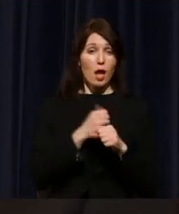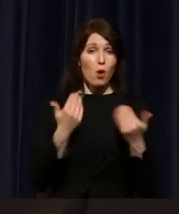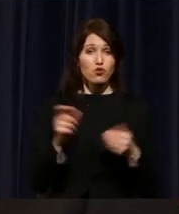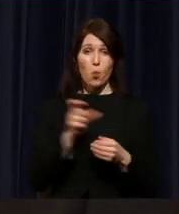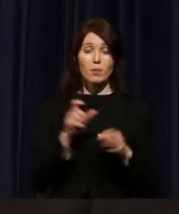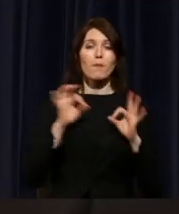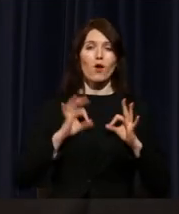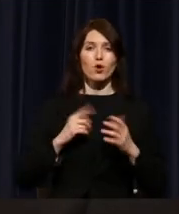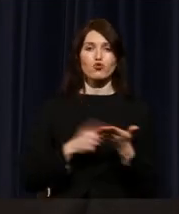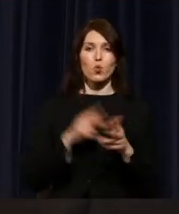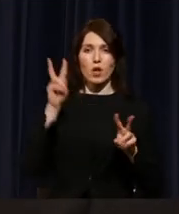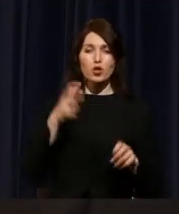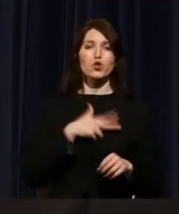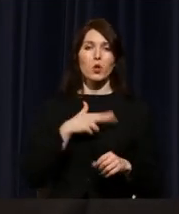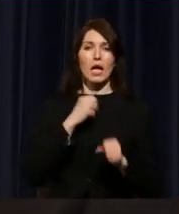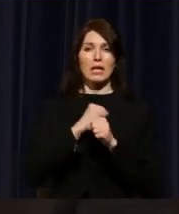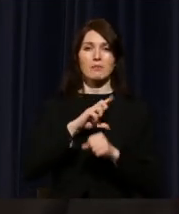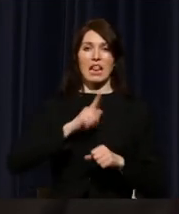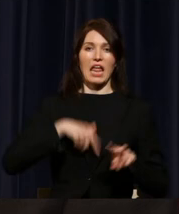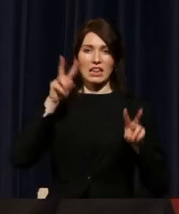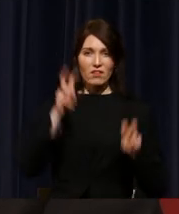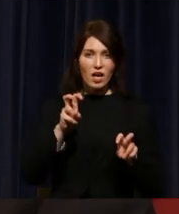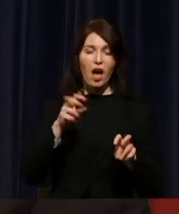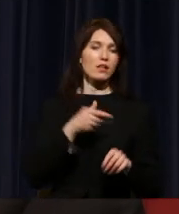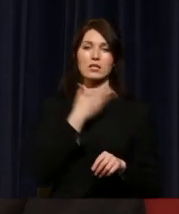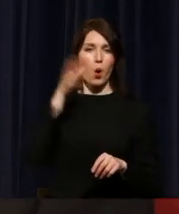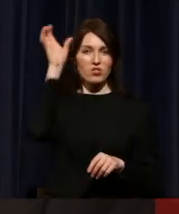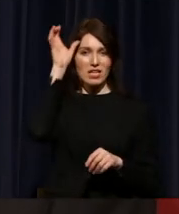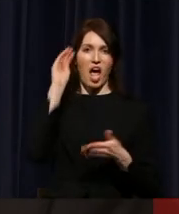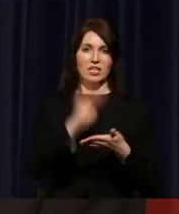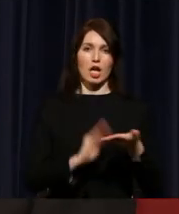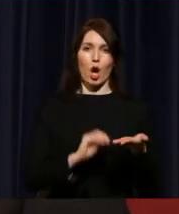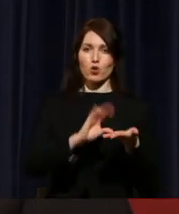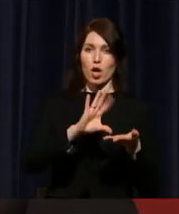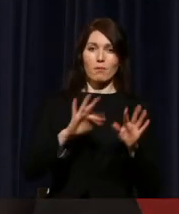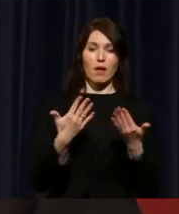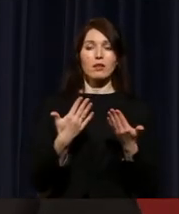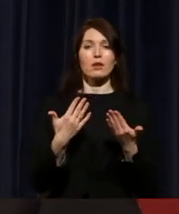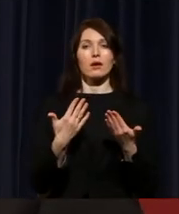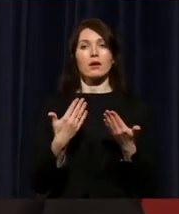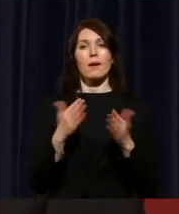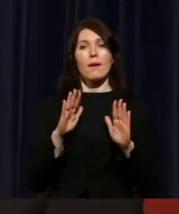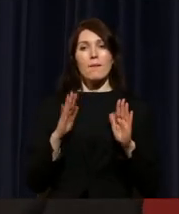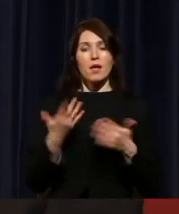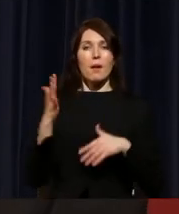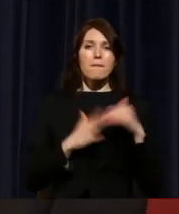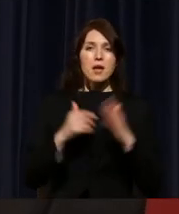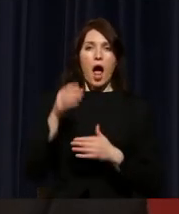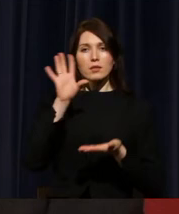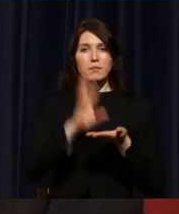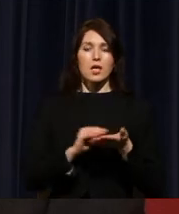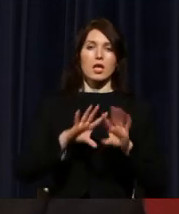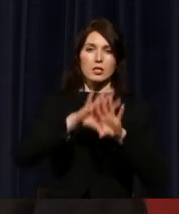ir profesionālais žurnāls sociālais darbs Latvijā, kas nepretendē uz zinātnisko rakstu krājumu, bet drīzāk kā uz tādu prakses